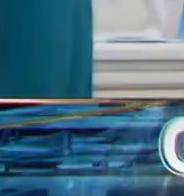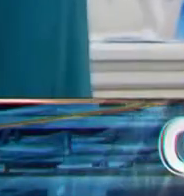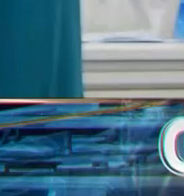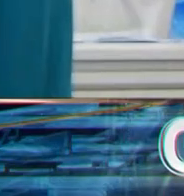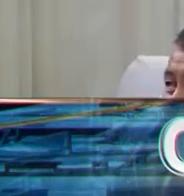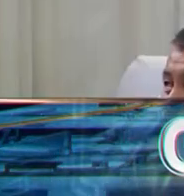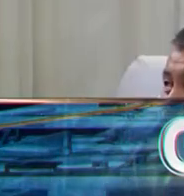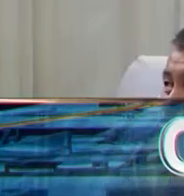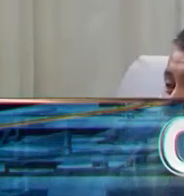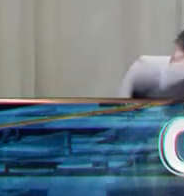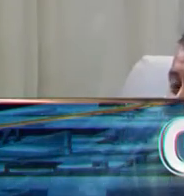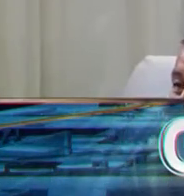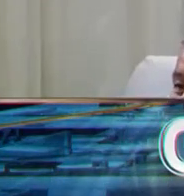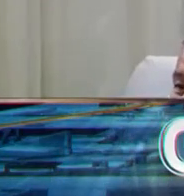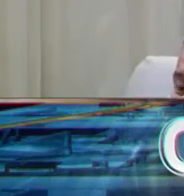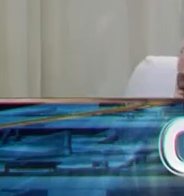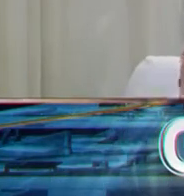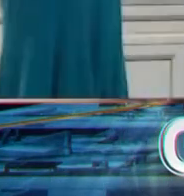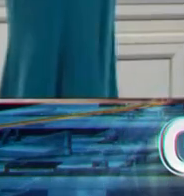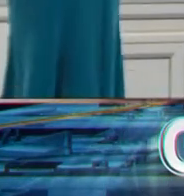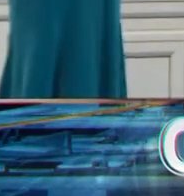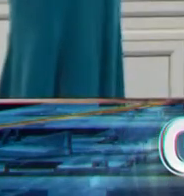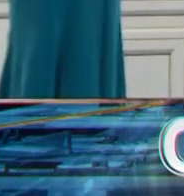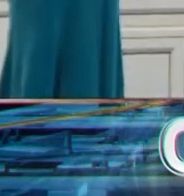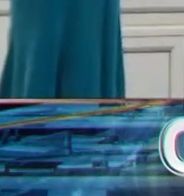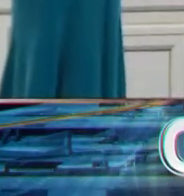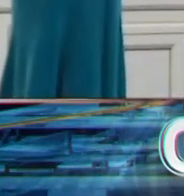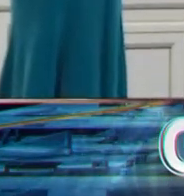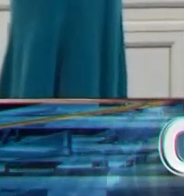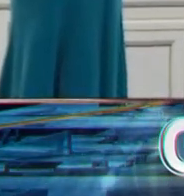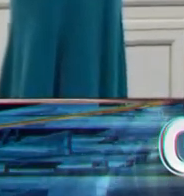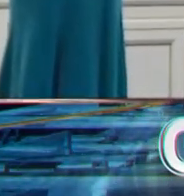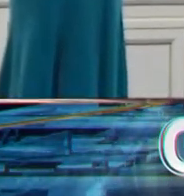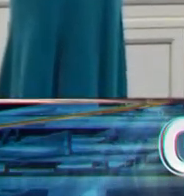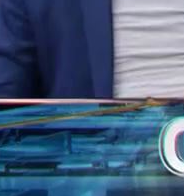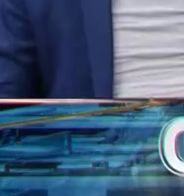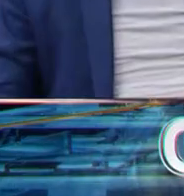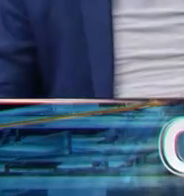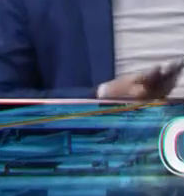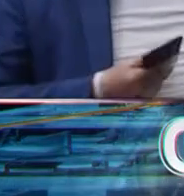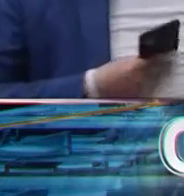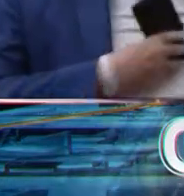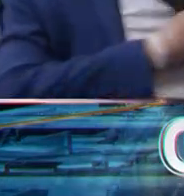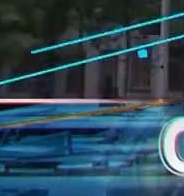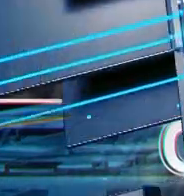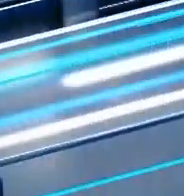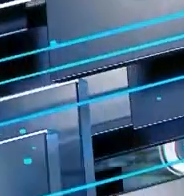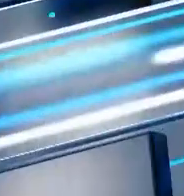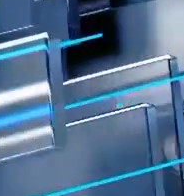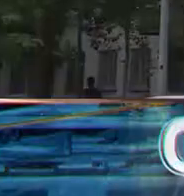в непогоду и вирус работники казахстанских массмедиа отмечают профессиональный праздник и